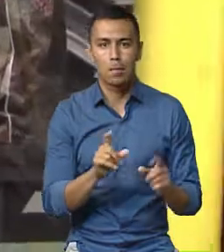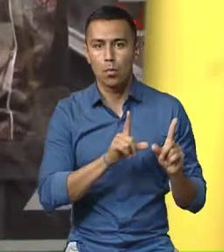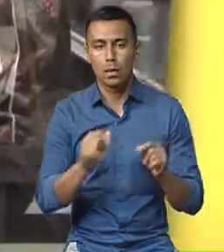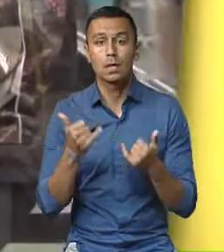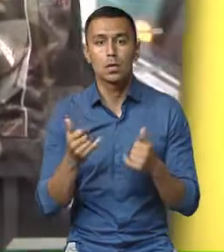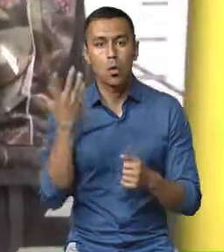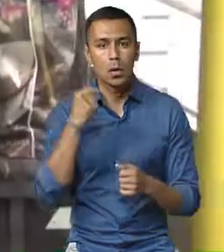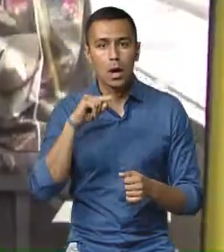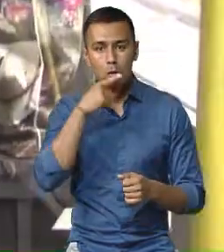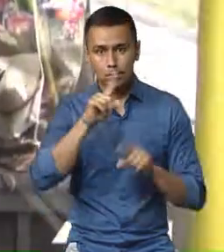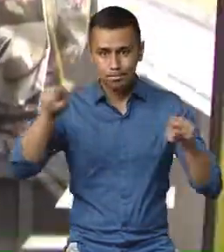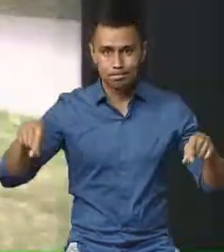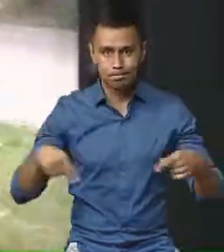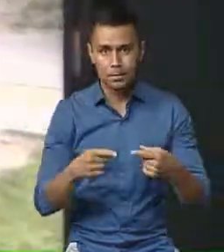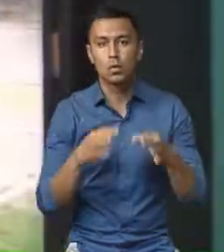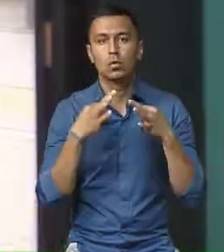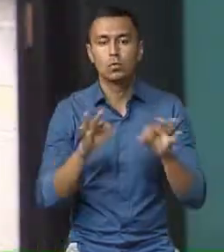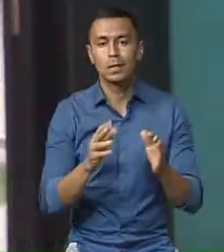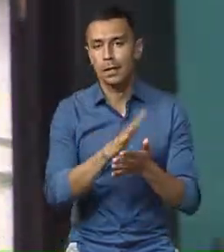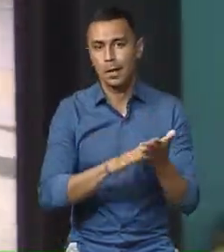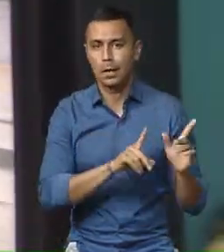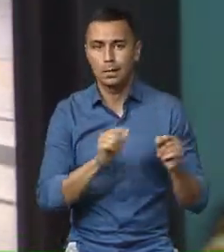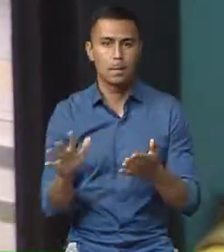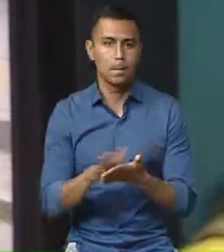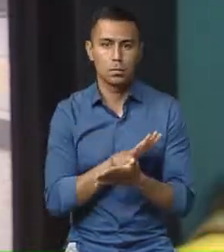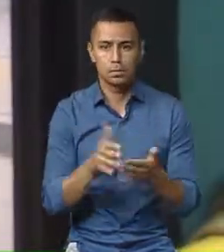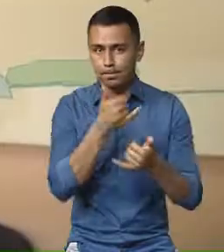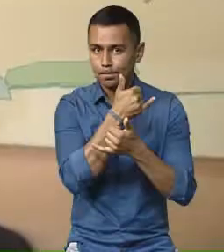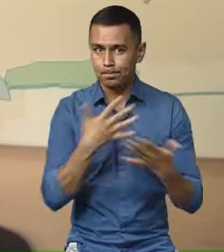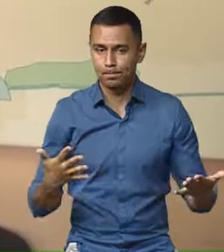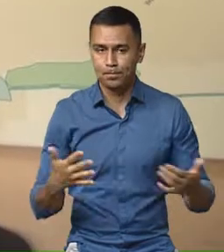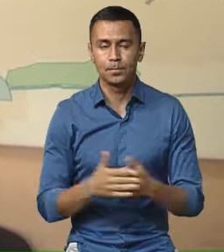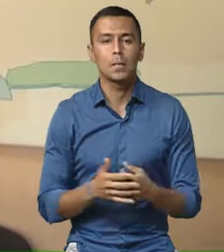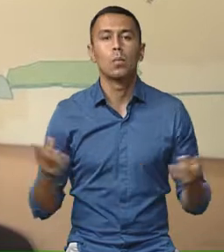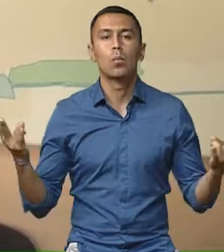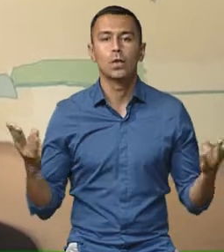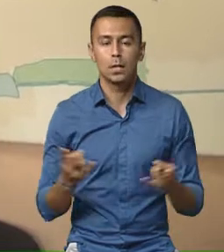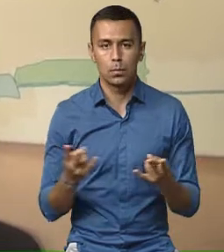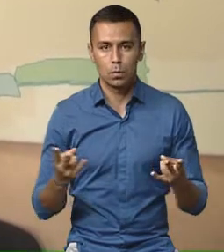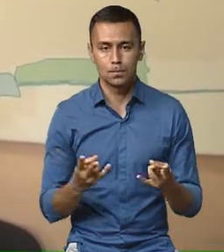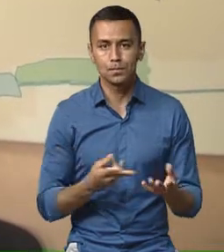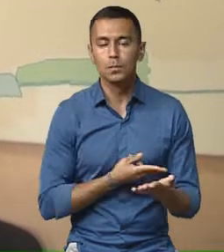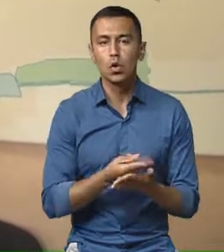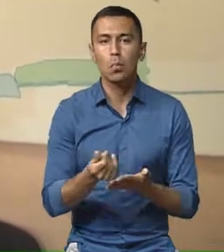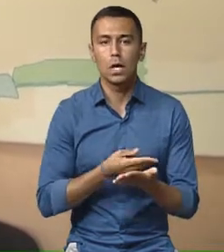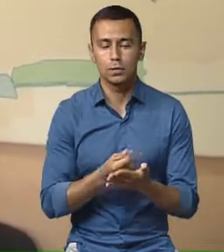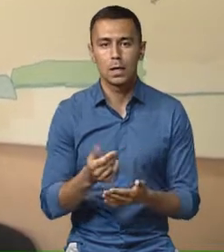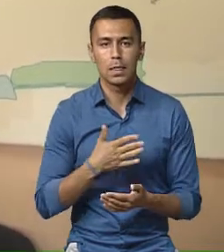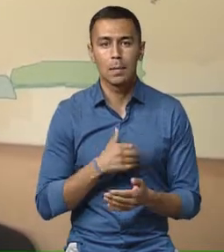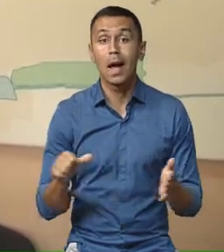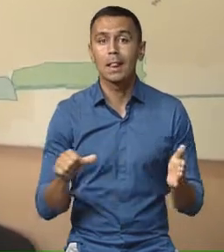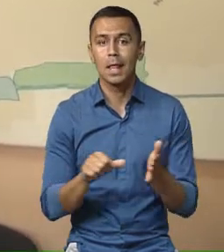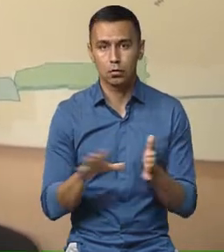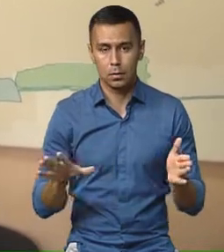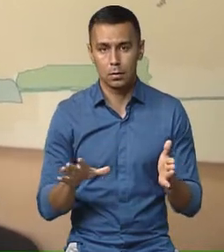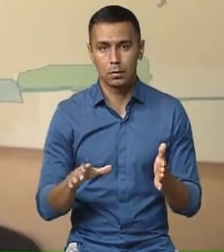тепер, коли економіка відновлюється, дозволити й далі їздити безкоштовно не можуть. Потрібно оплачувати нам і